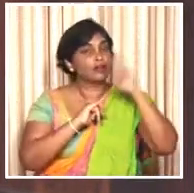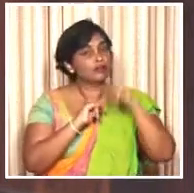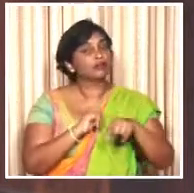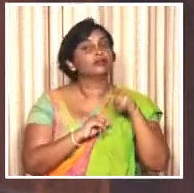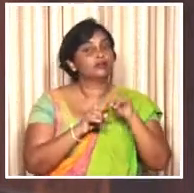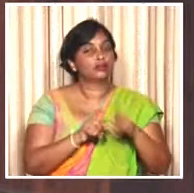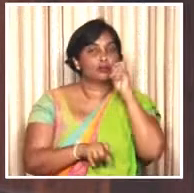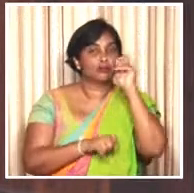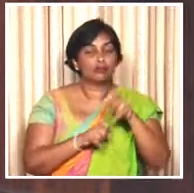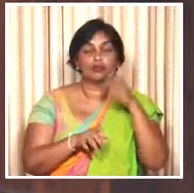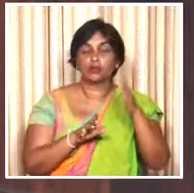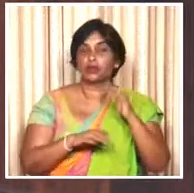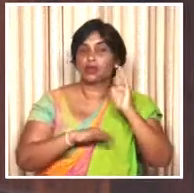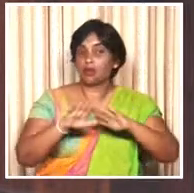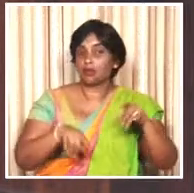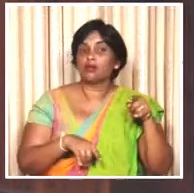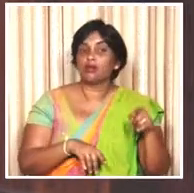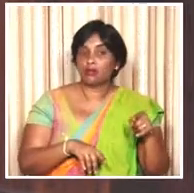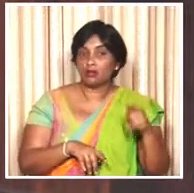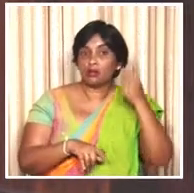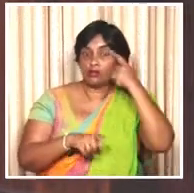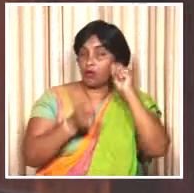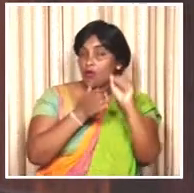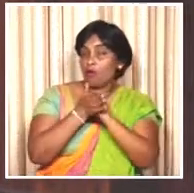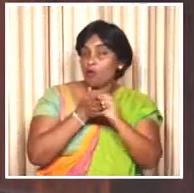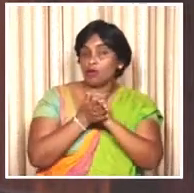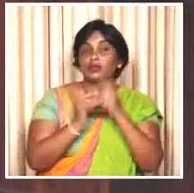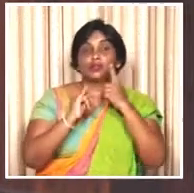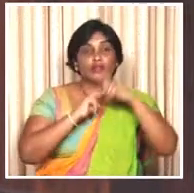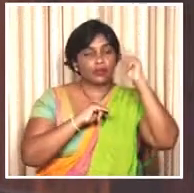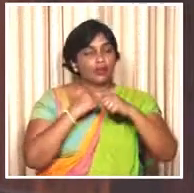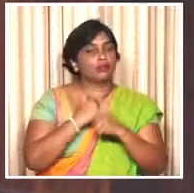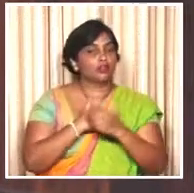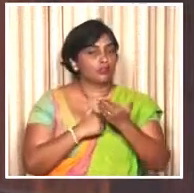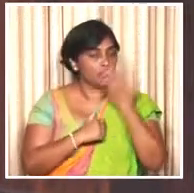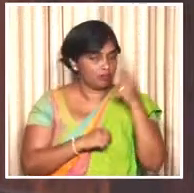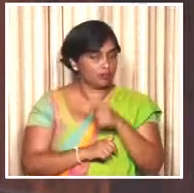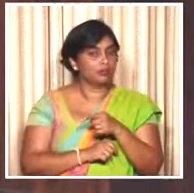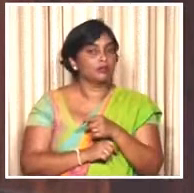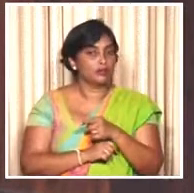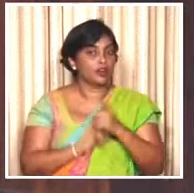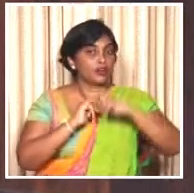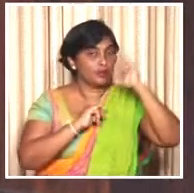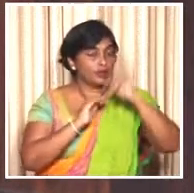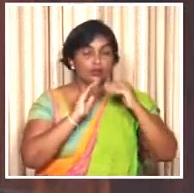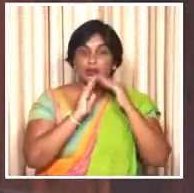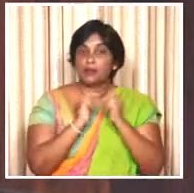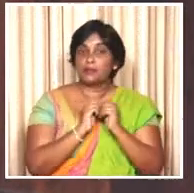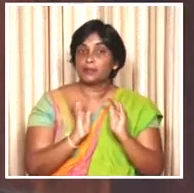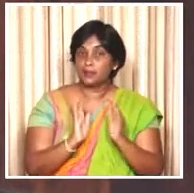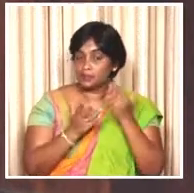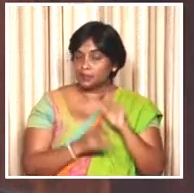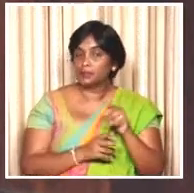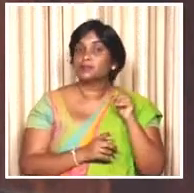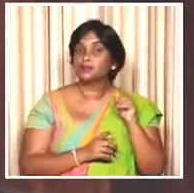මේ වගේ ජනතාවගේ නැත්තම් සිසු සිසුවන්ගේ මොළ සෝදන විශ්වවිද්‍යාල ඇති වෙන්න පුළුවන්. ඒක නිසා විශ්වවිද්‍යාලයක් ආරම්භ කරනවා